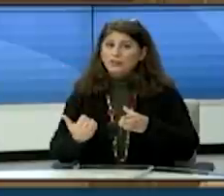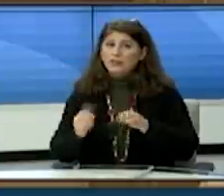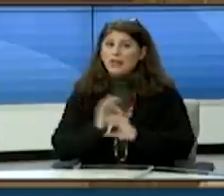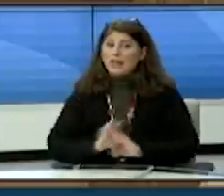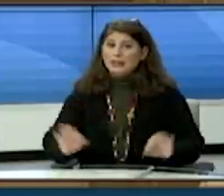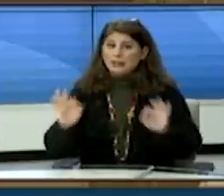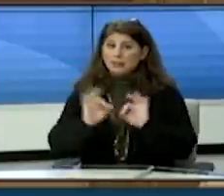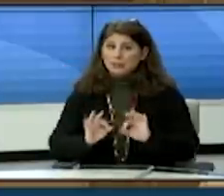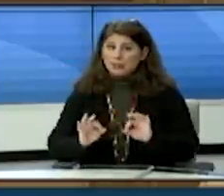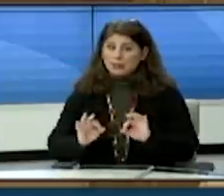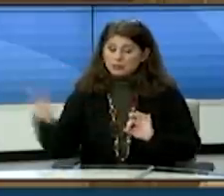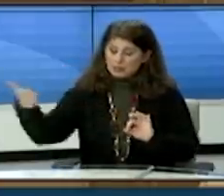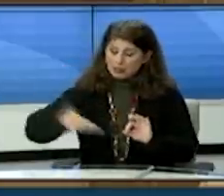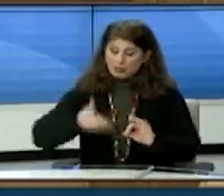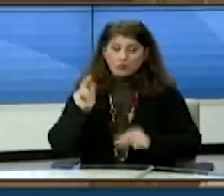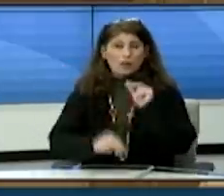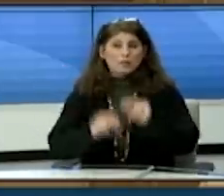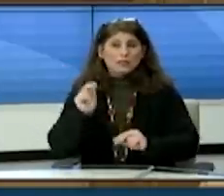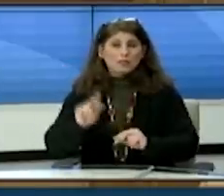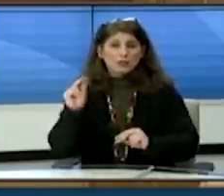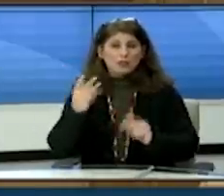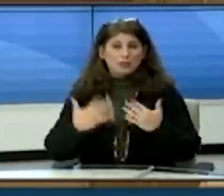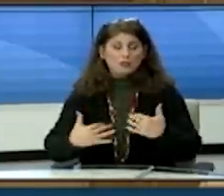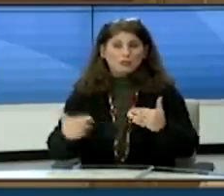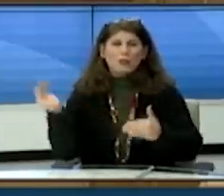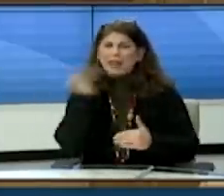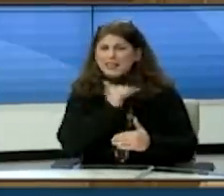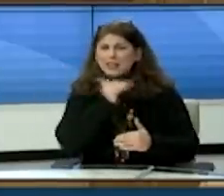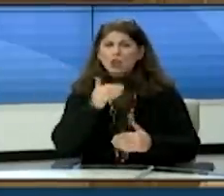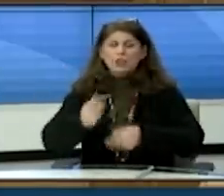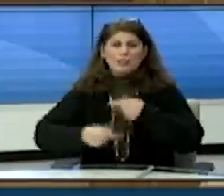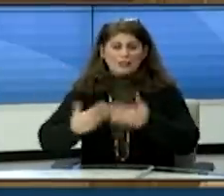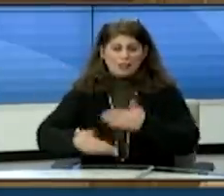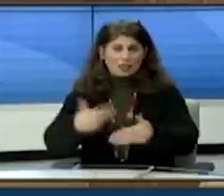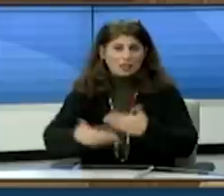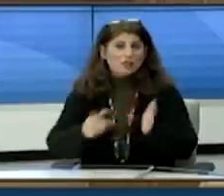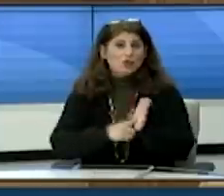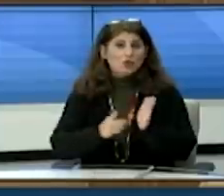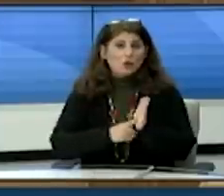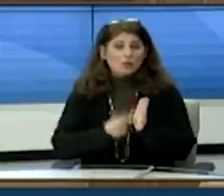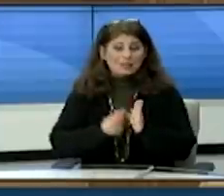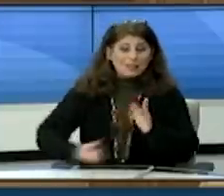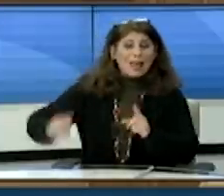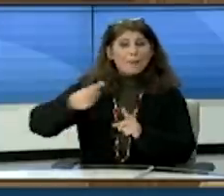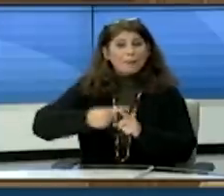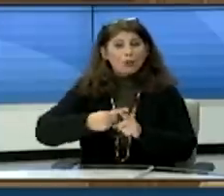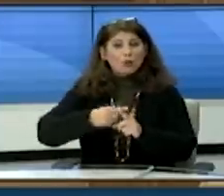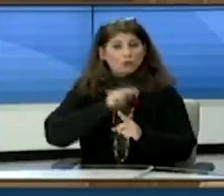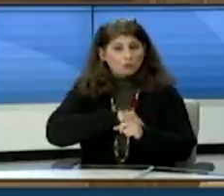ετοιμάσουν και να φέρουν για ψήφιση στη Βουλή με fast-track διαδικασίες νόμους για έξτρα